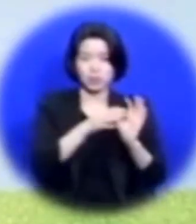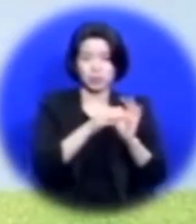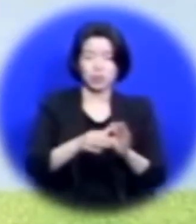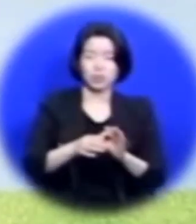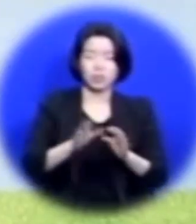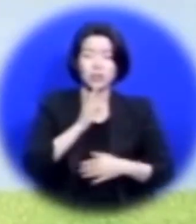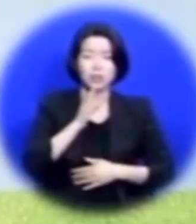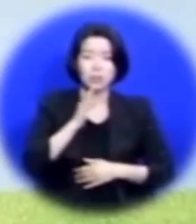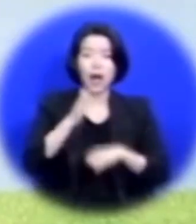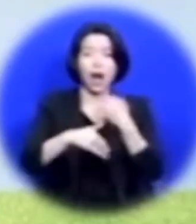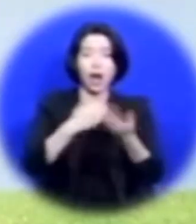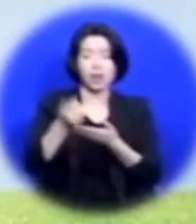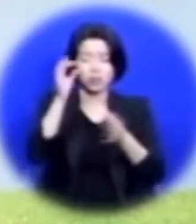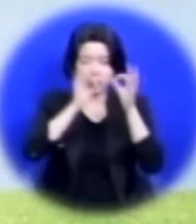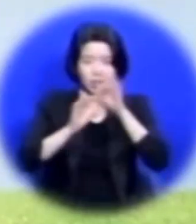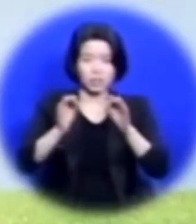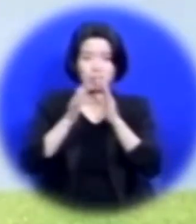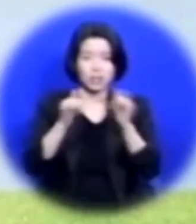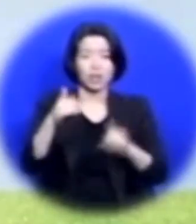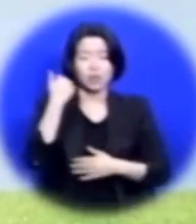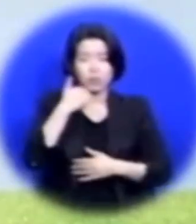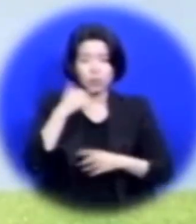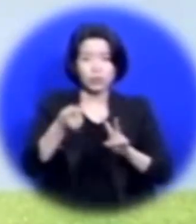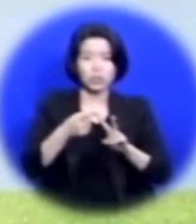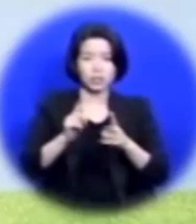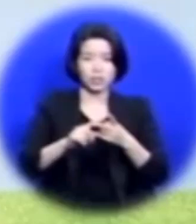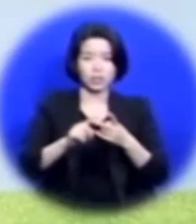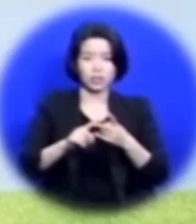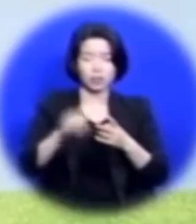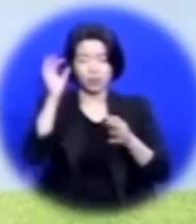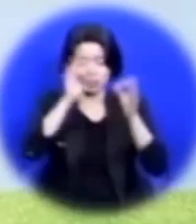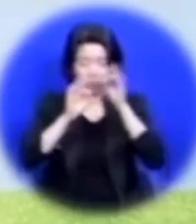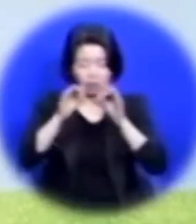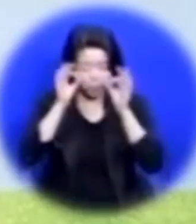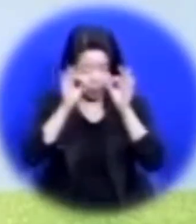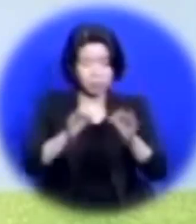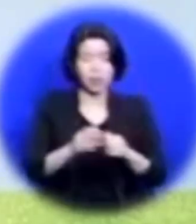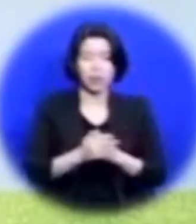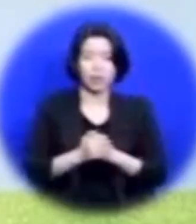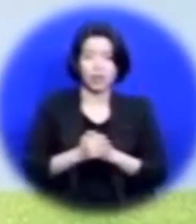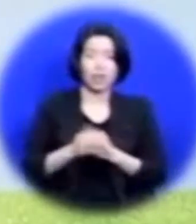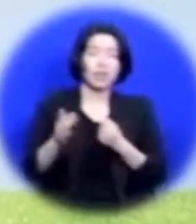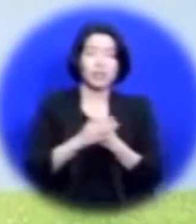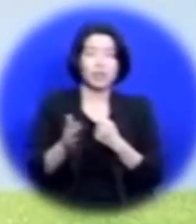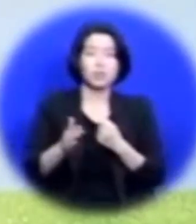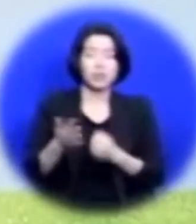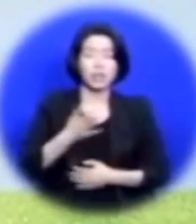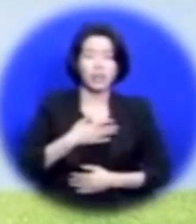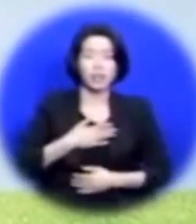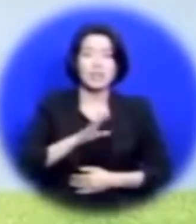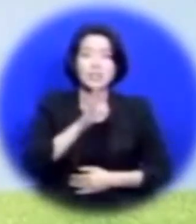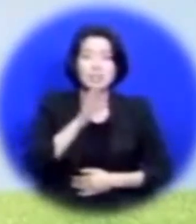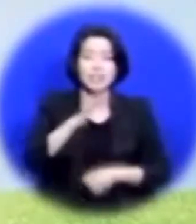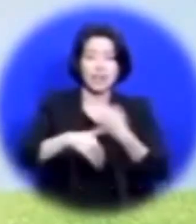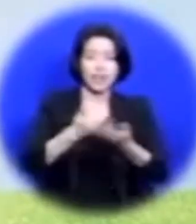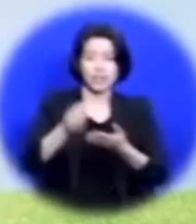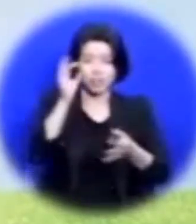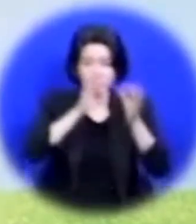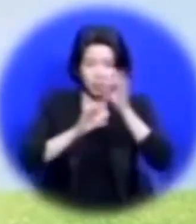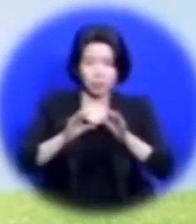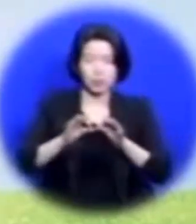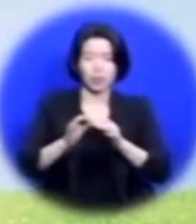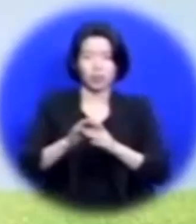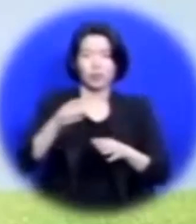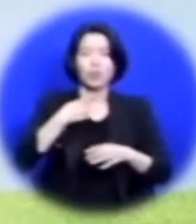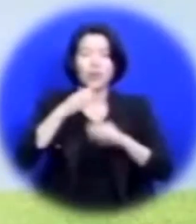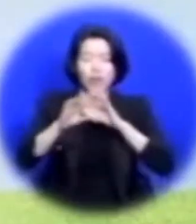정말 하나님을 찾는 자가 누군지 를 살펴 보시는 다입니다 그럼 이 내가 진짜 하나님을 갈망하고 하나님의 사모하는